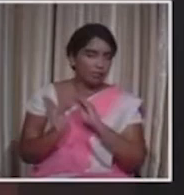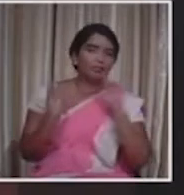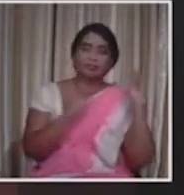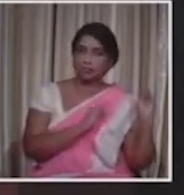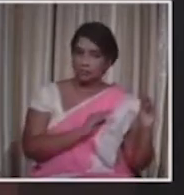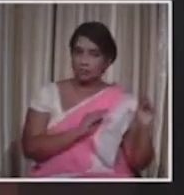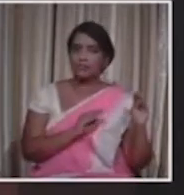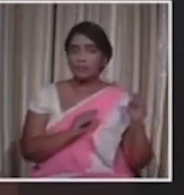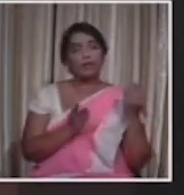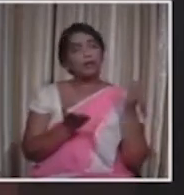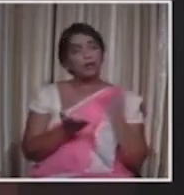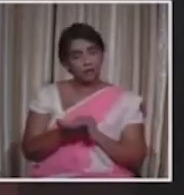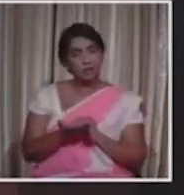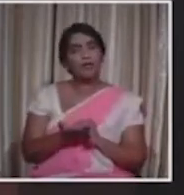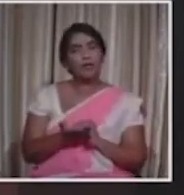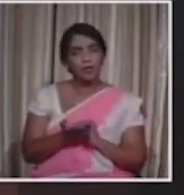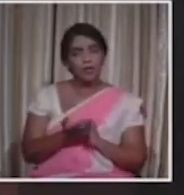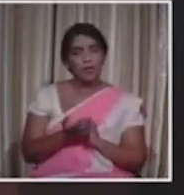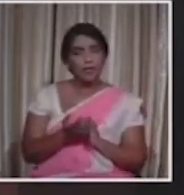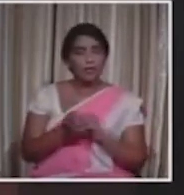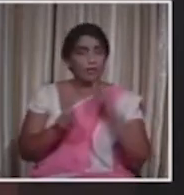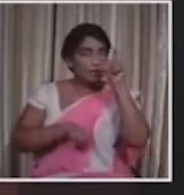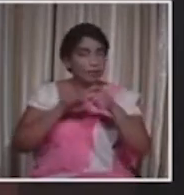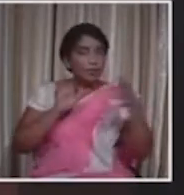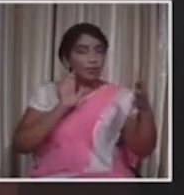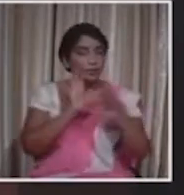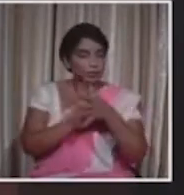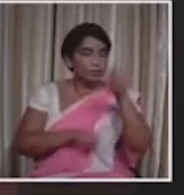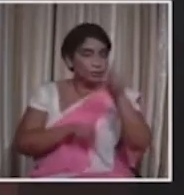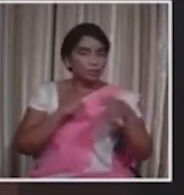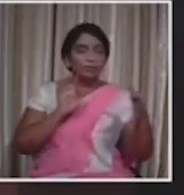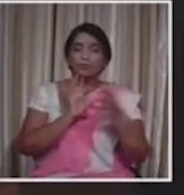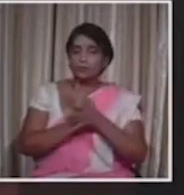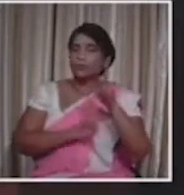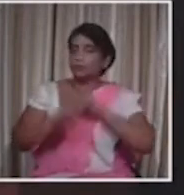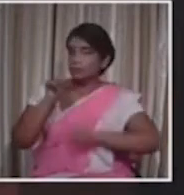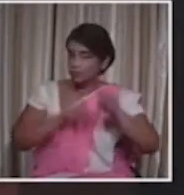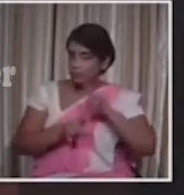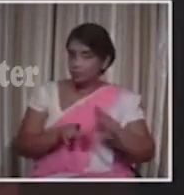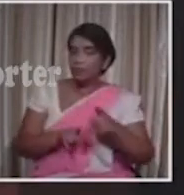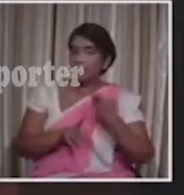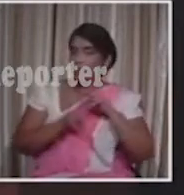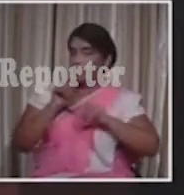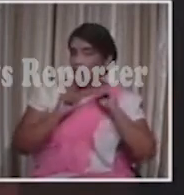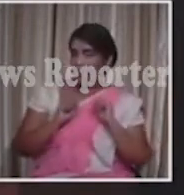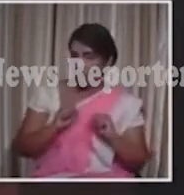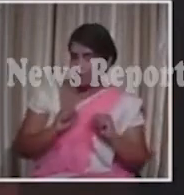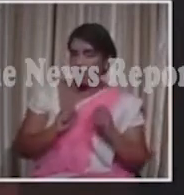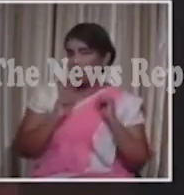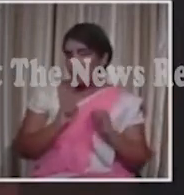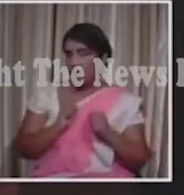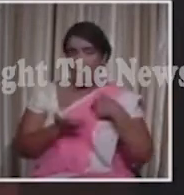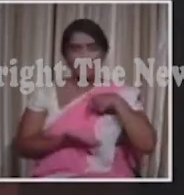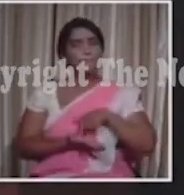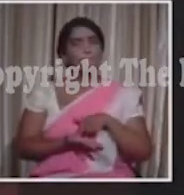දමලා නැවතත්තරක් ස්ටේක් හෝල්ඩර්ස්ලා එක්ක පාර්ශවකරුවන් එක්ක කතා කරලා සාකච්ඡා කරලා මොකක් හරි මැද